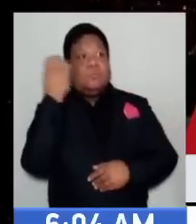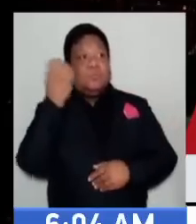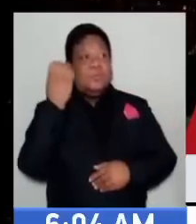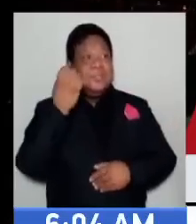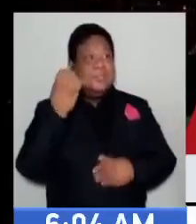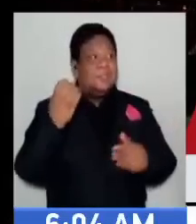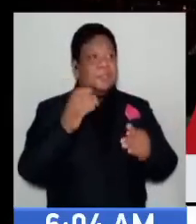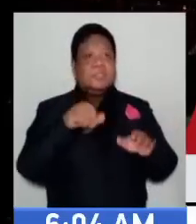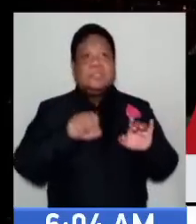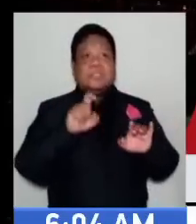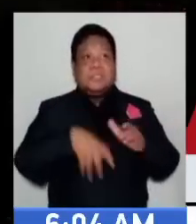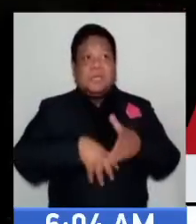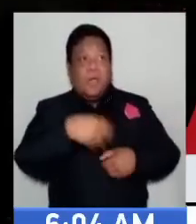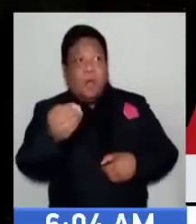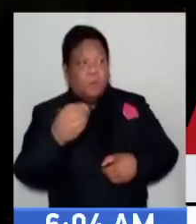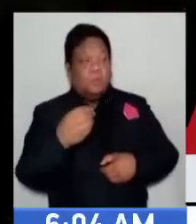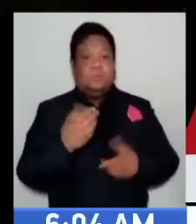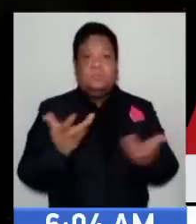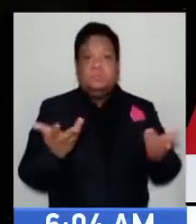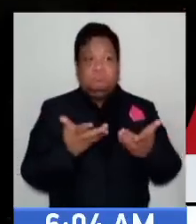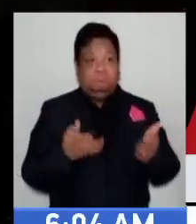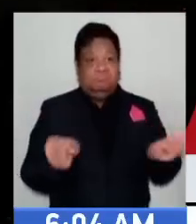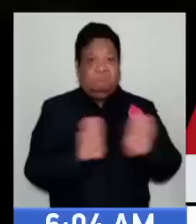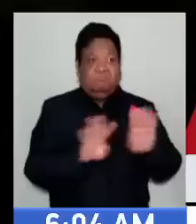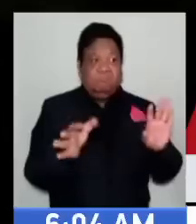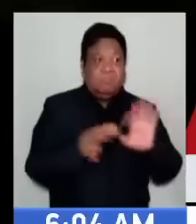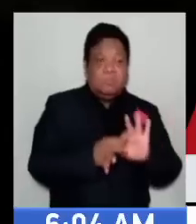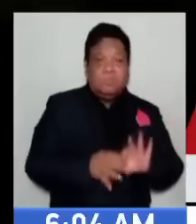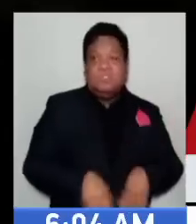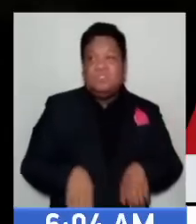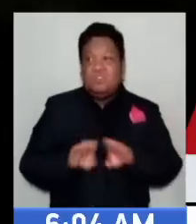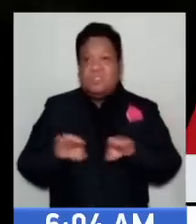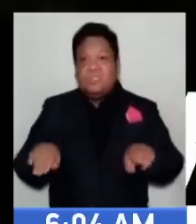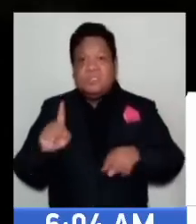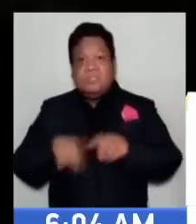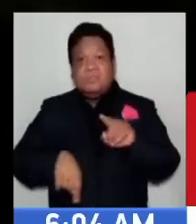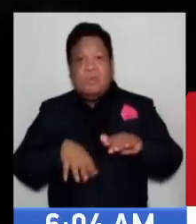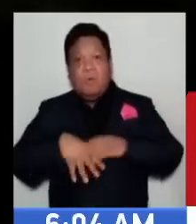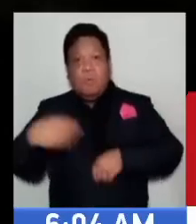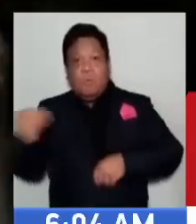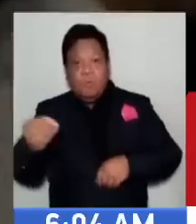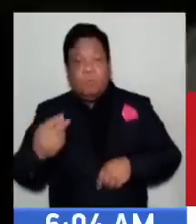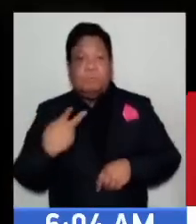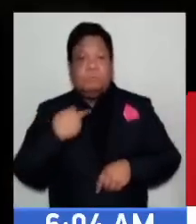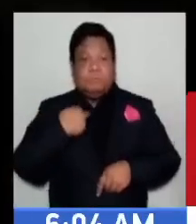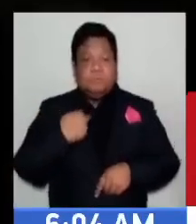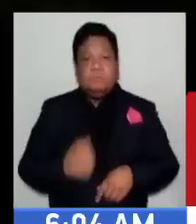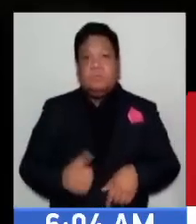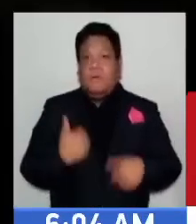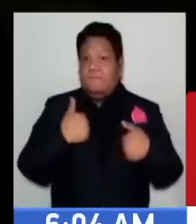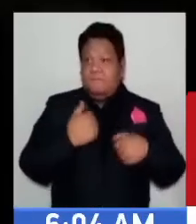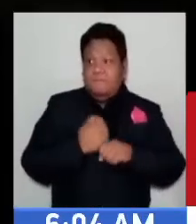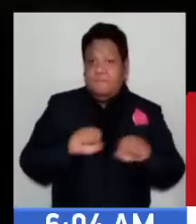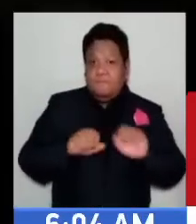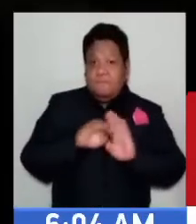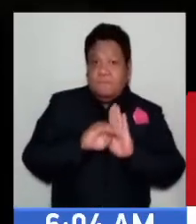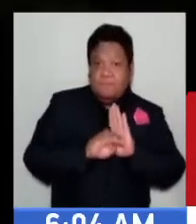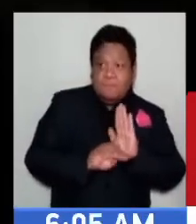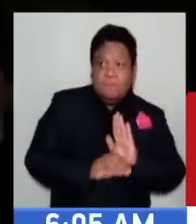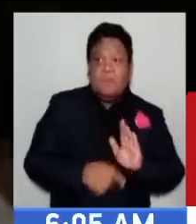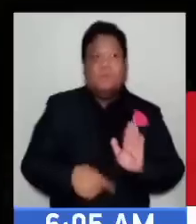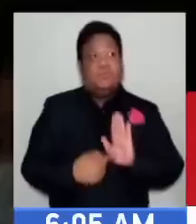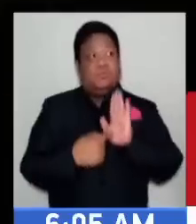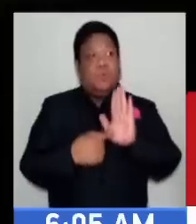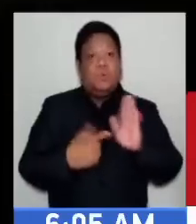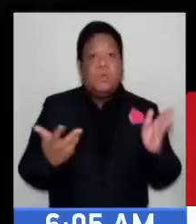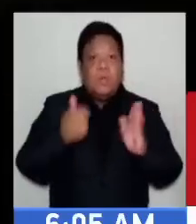po maabot ng mga bata. Wala pong mga safety guidelines, ano? Wala pong mga safety signs, ano? Para po maging aware yung mga bata kung